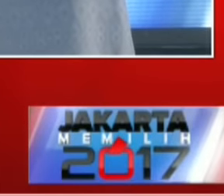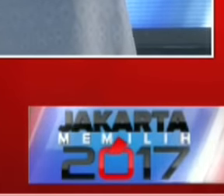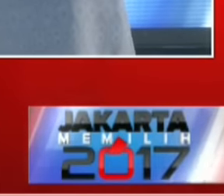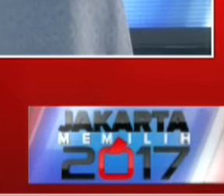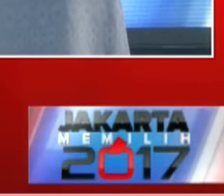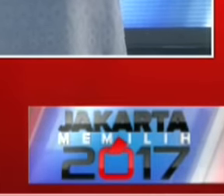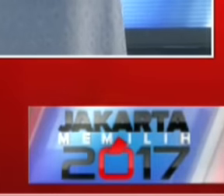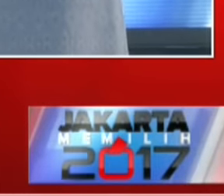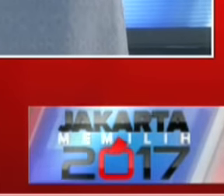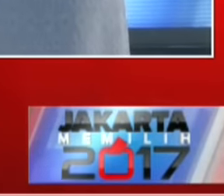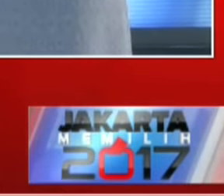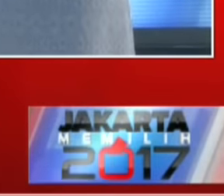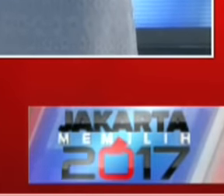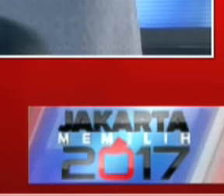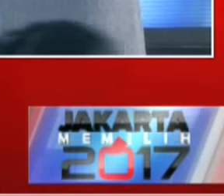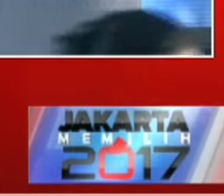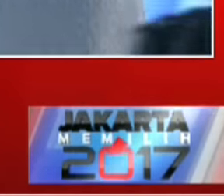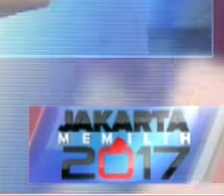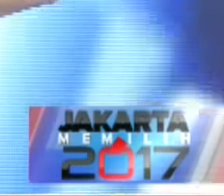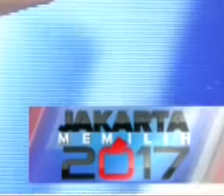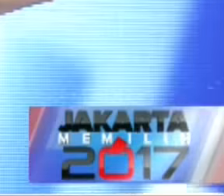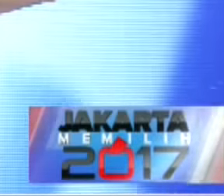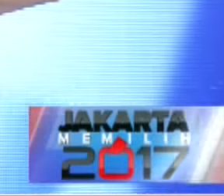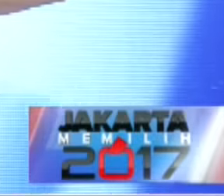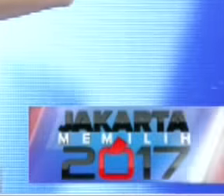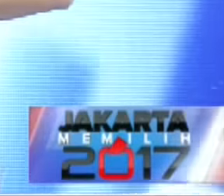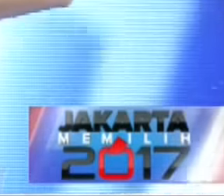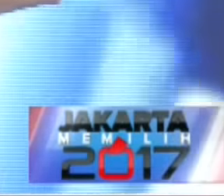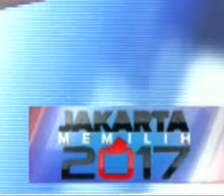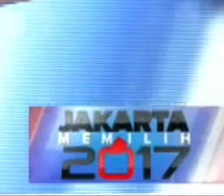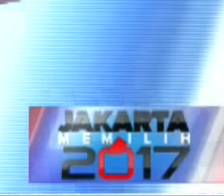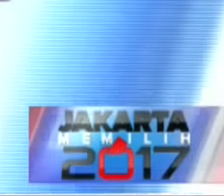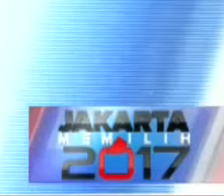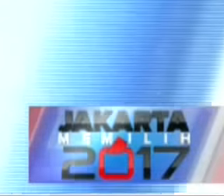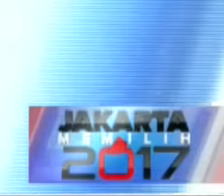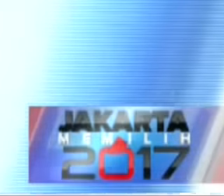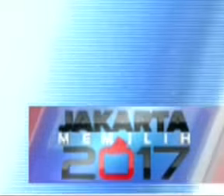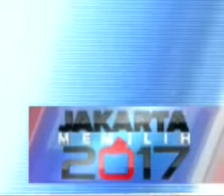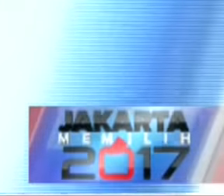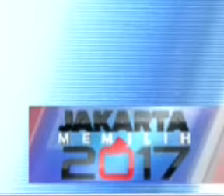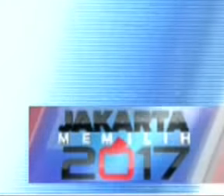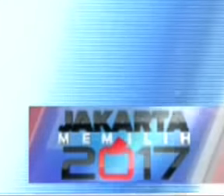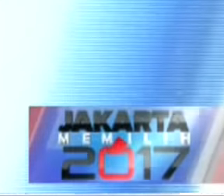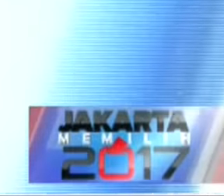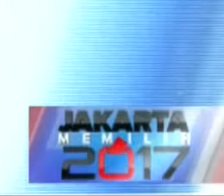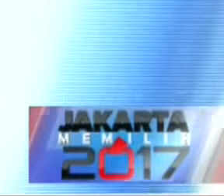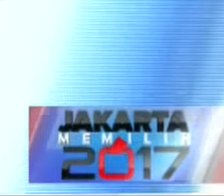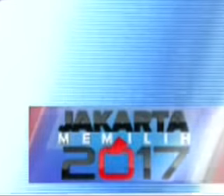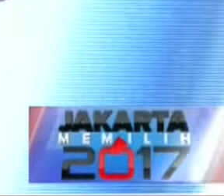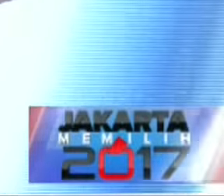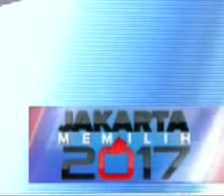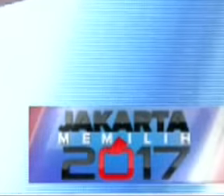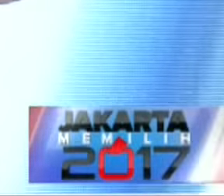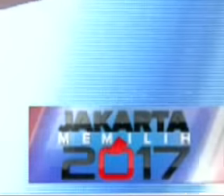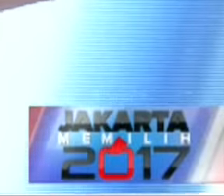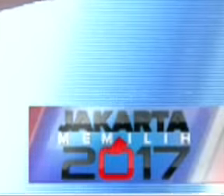nonton bareng debat kedua Pilkada DKI Jakarta dari New Playground Lippo Mall Kemang. Ya, dan akhir kata saya Rudy Andanu.